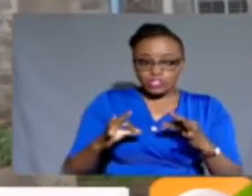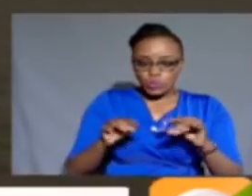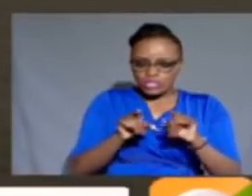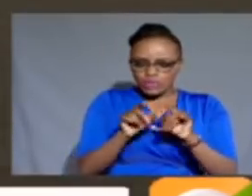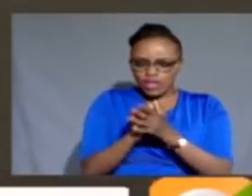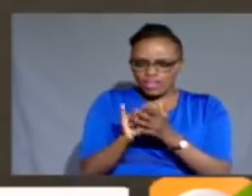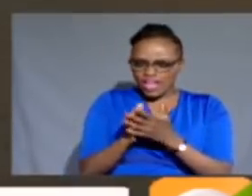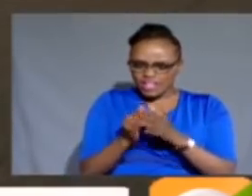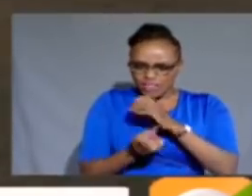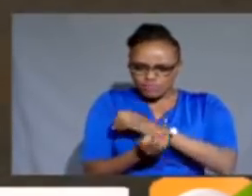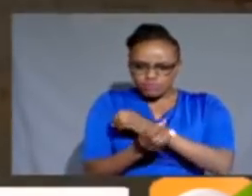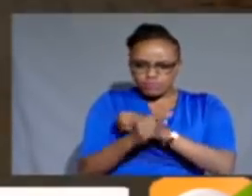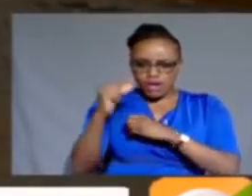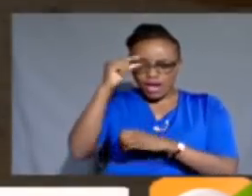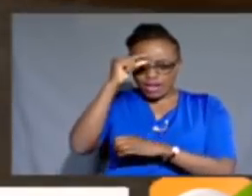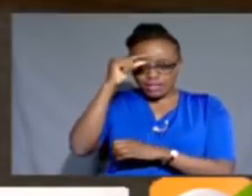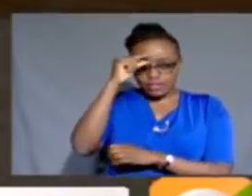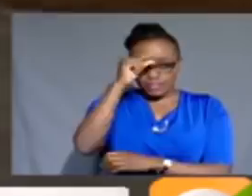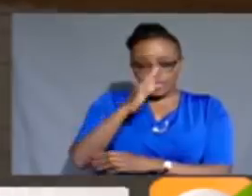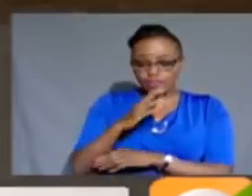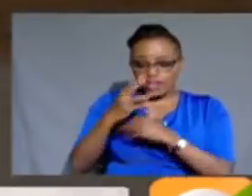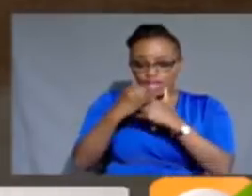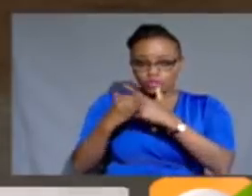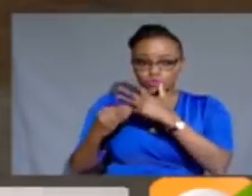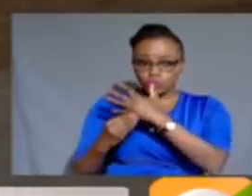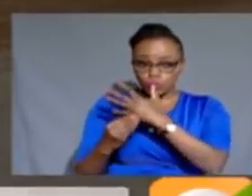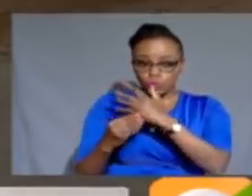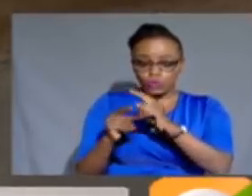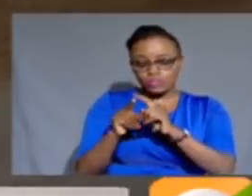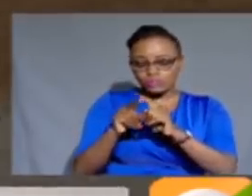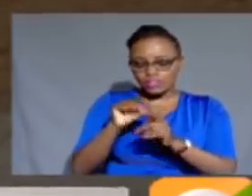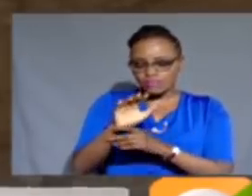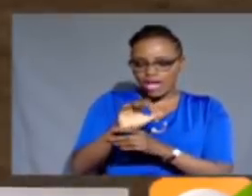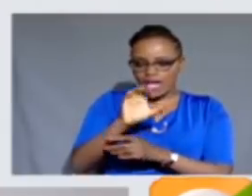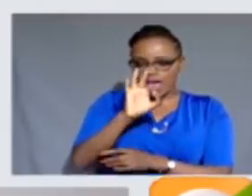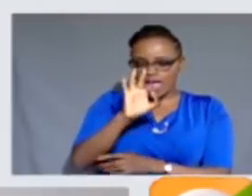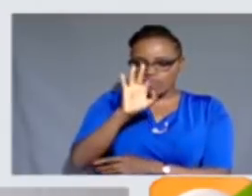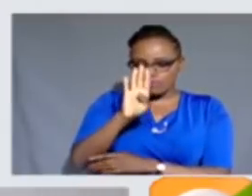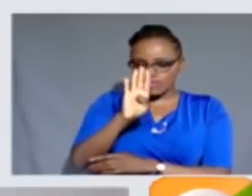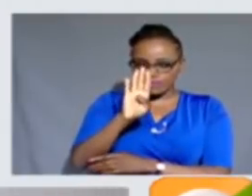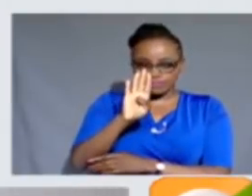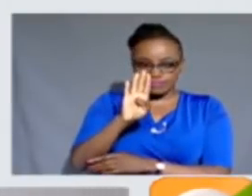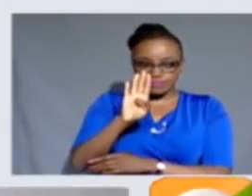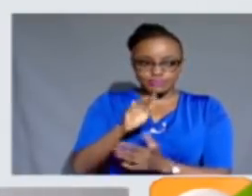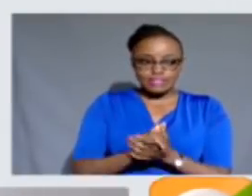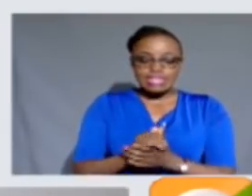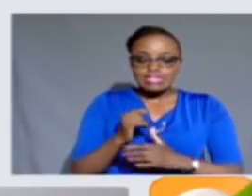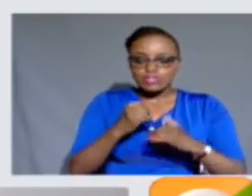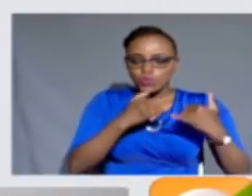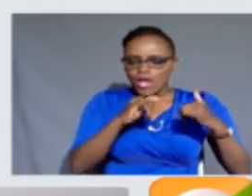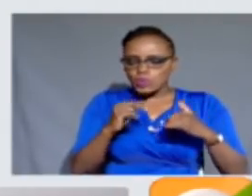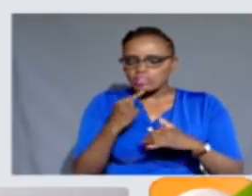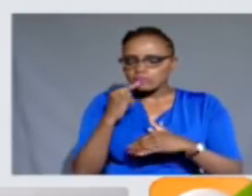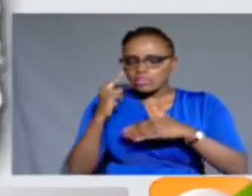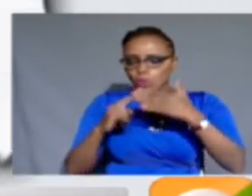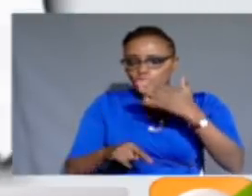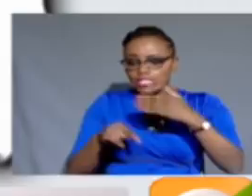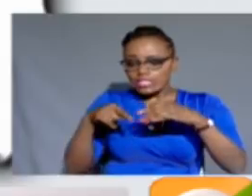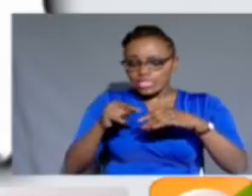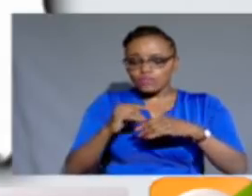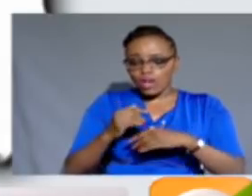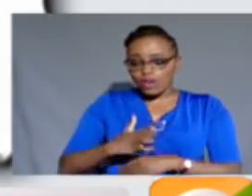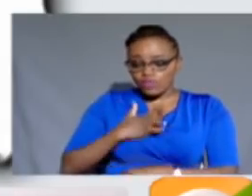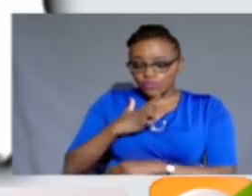ikiakisi maelezo ya Gavana Mike Sonko katika mtandao wake wa kijamii wa Facebook, akitaja kuwa